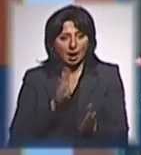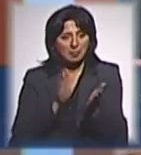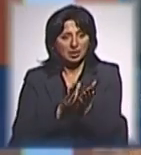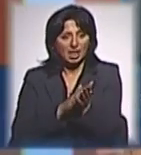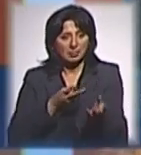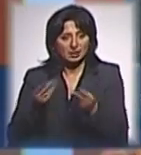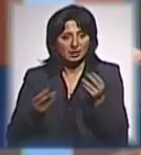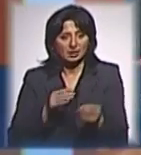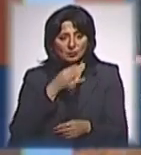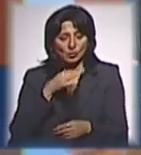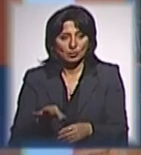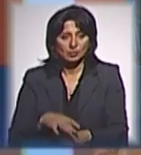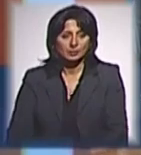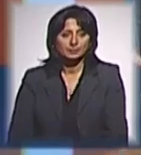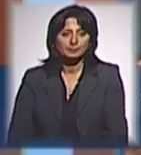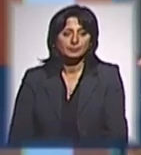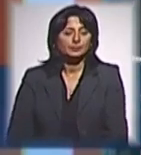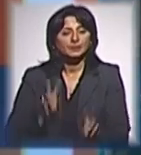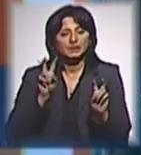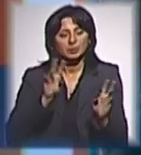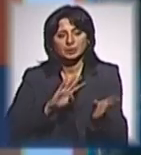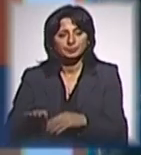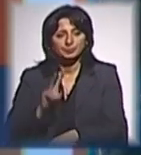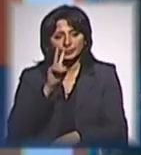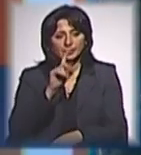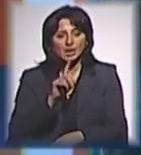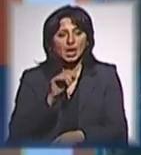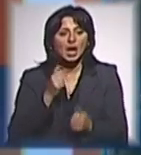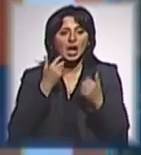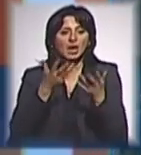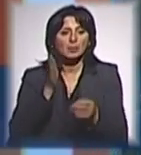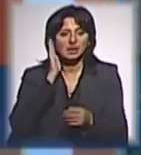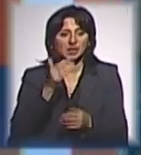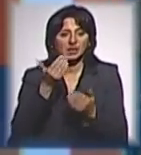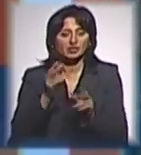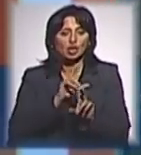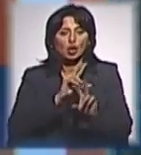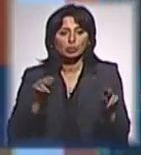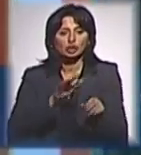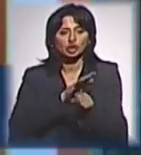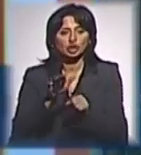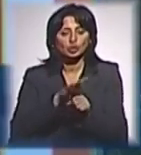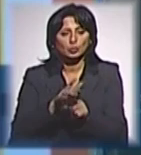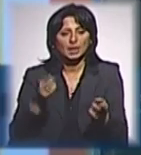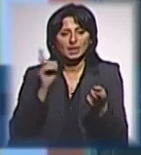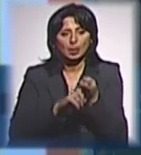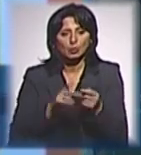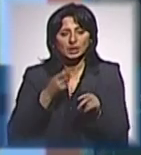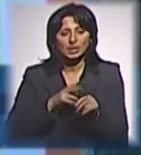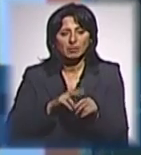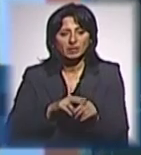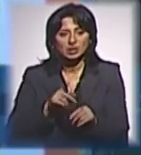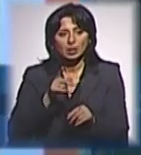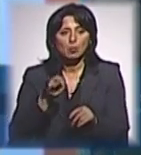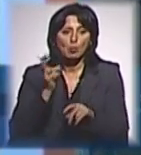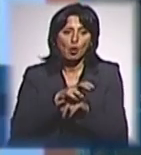რატო არ არის ადგილი შეკითხვაზე ნუ გადავალთ ახლა სხვა თემებზე კახა რამდენად იქნება თქვენი დაპირებების შესრულება დამოკიდებული იმაზე